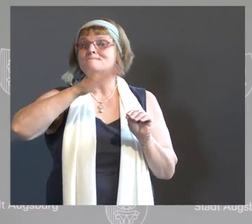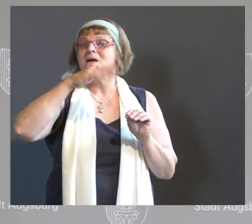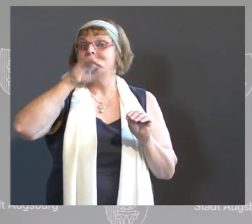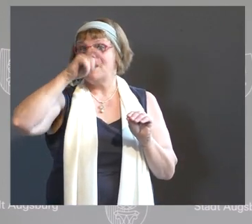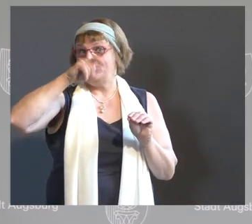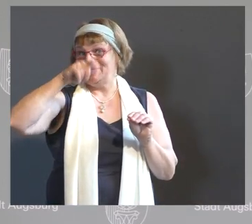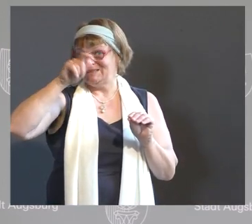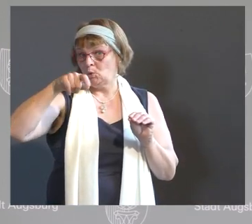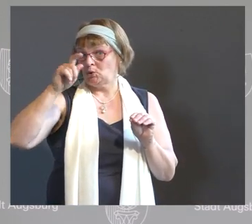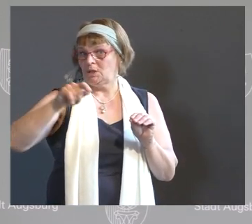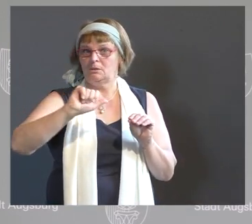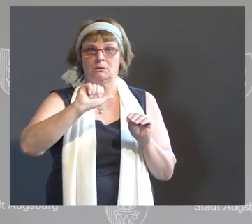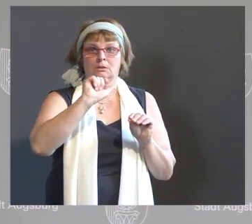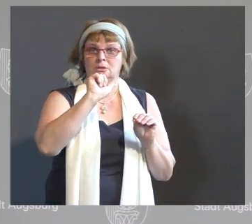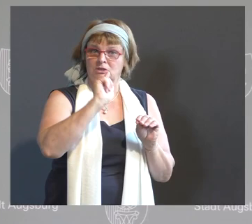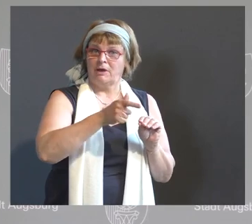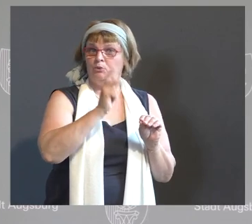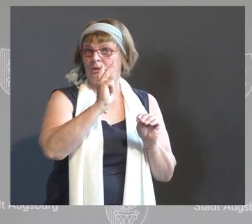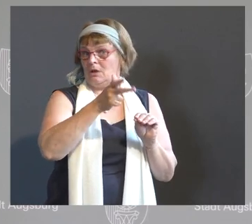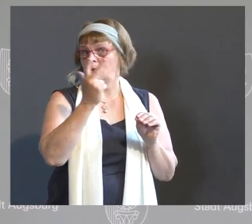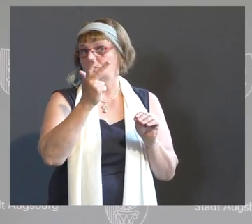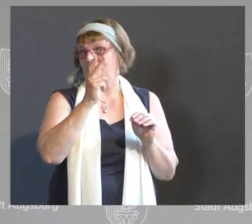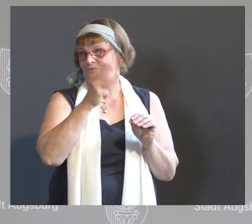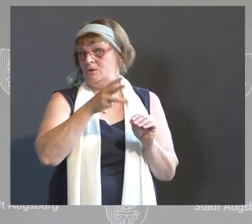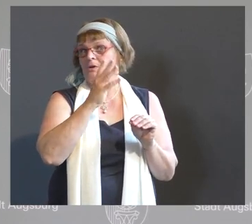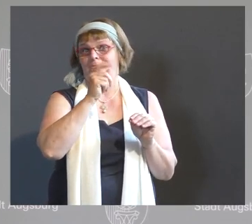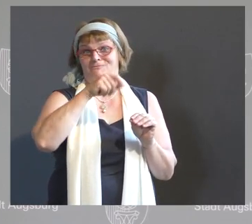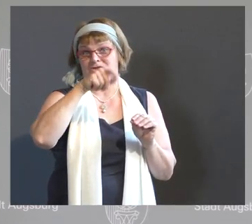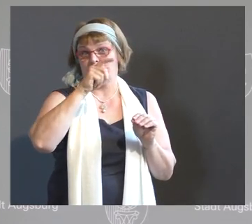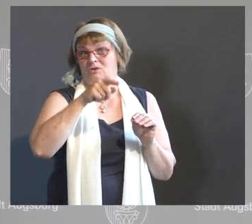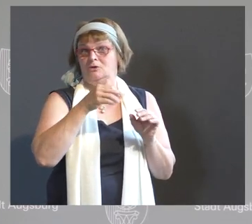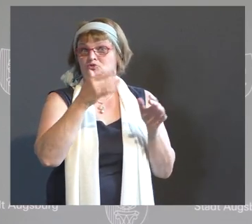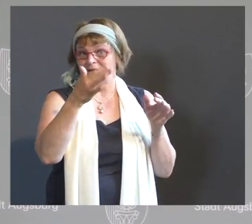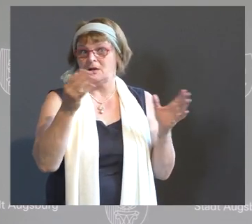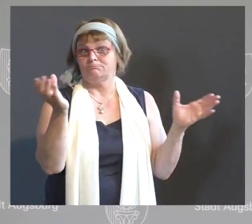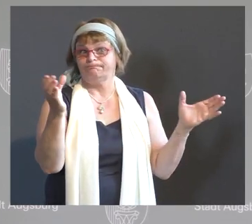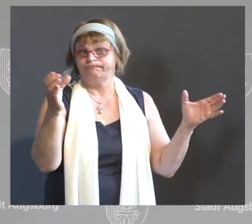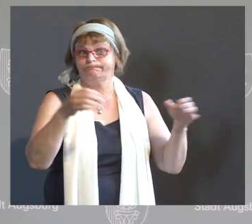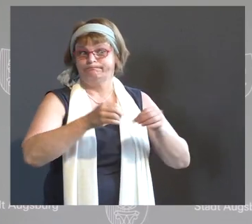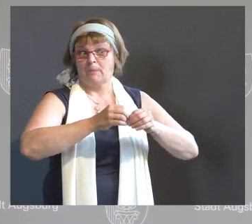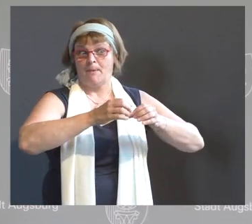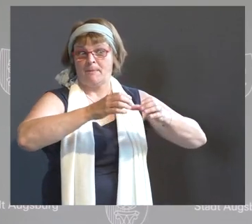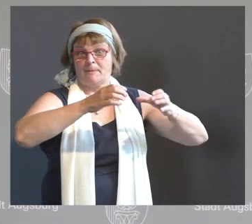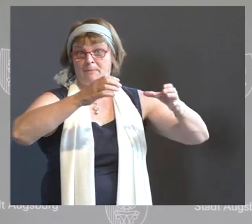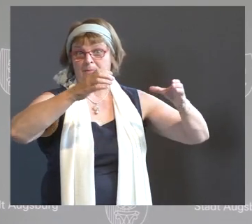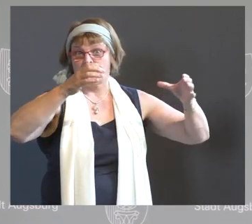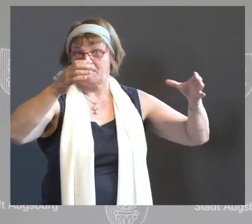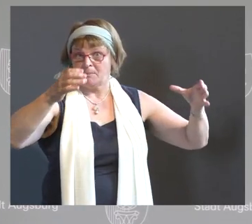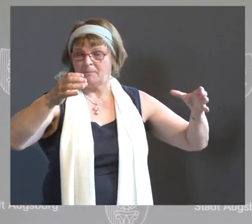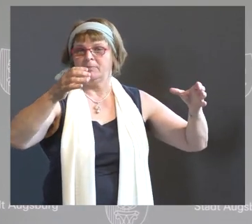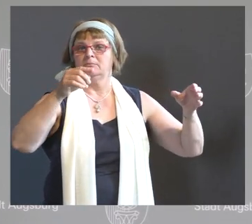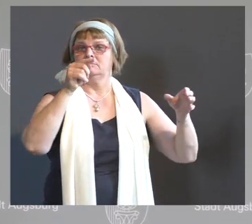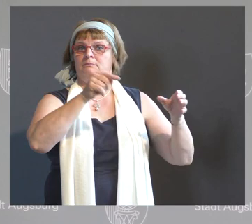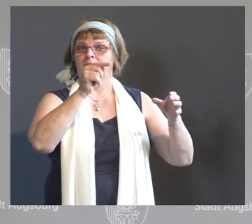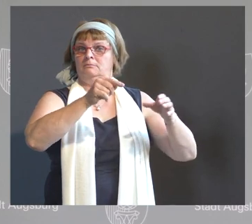unbeeindruckt waren und seit mal drauf ankommen haben lassen. Also vielleicht ist dieser Begriff der Minderheit schon